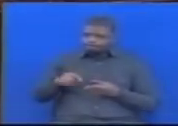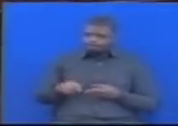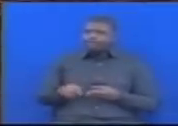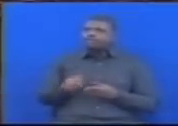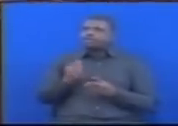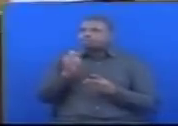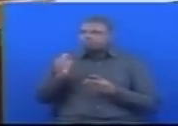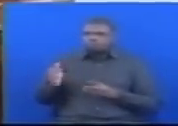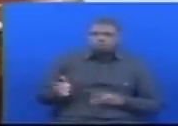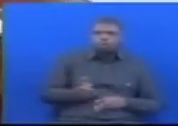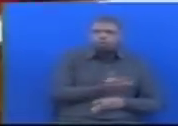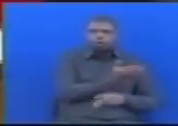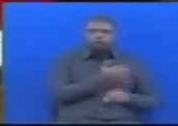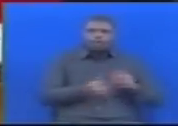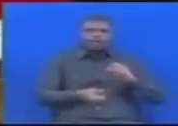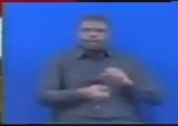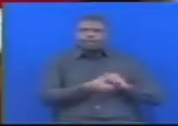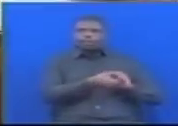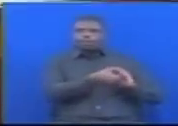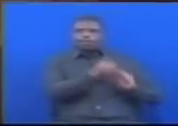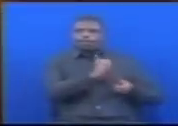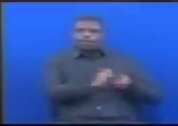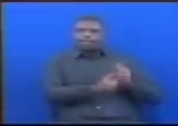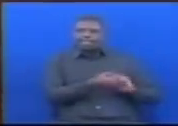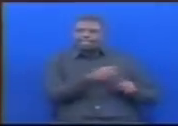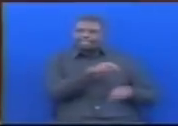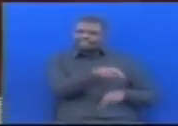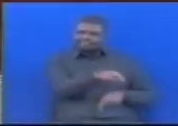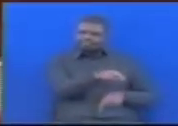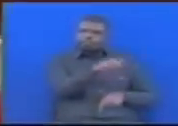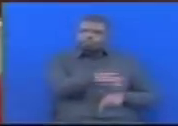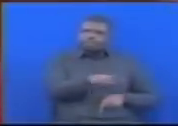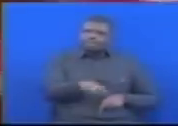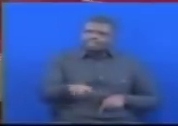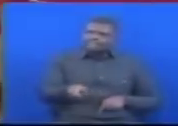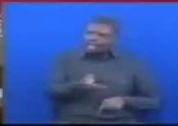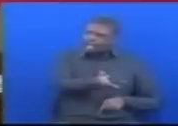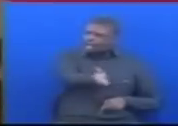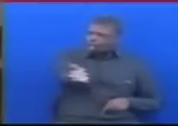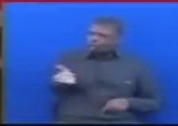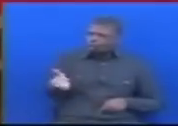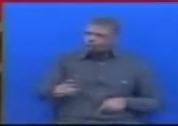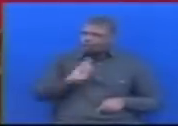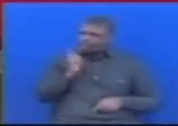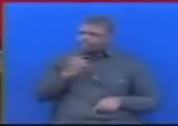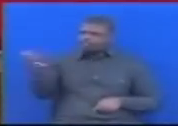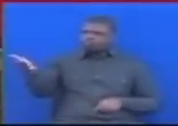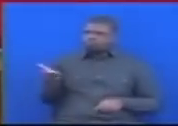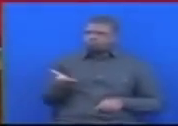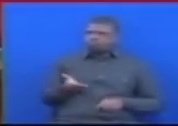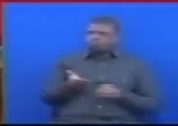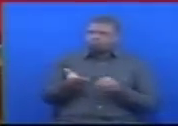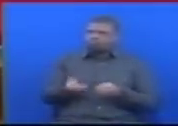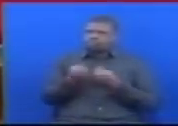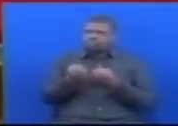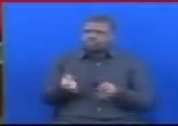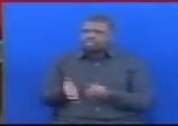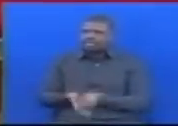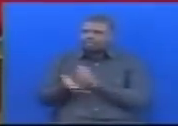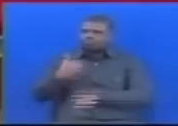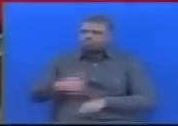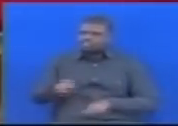Mbutu ili kuondolea wananchi tabu ya maji ambayo wanaipata? Mheshimiwa Naibu Waziri Dimaweso